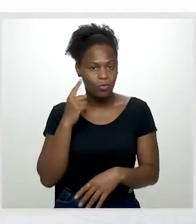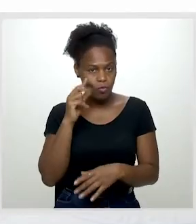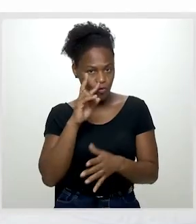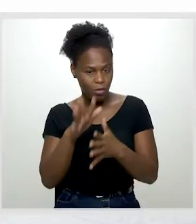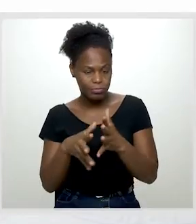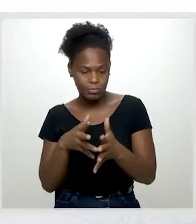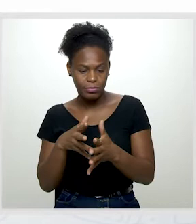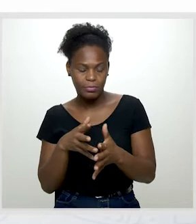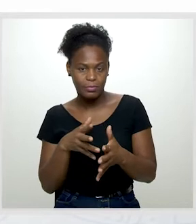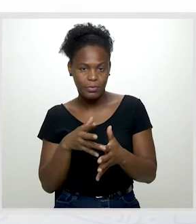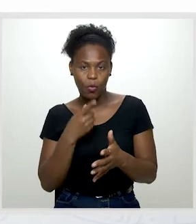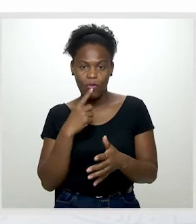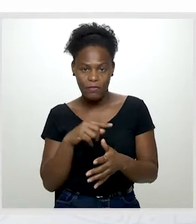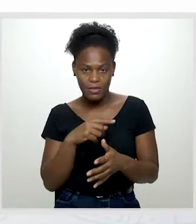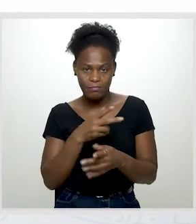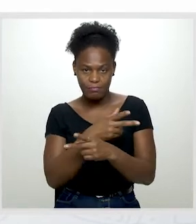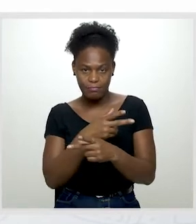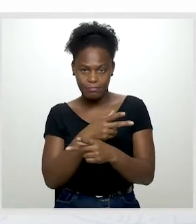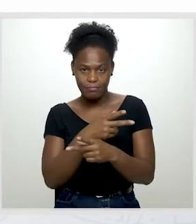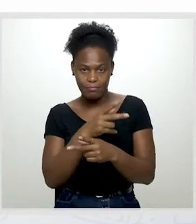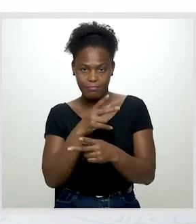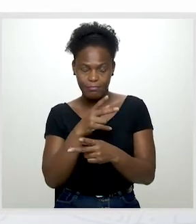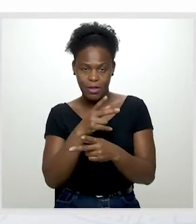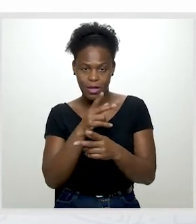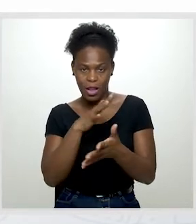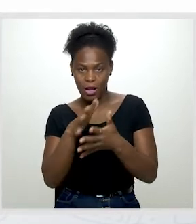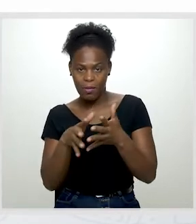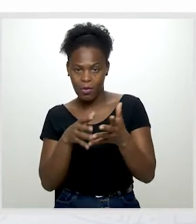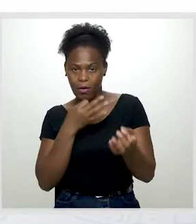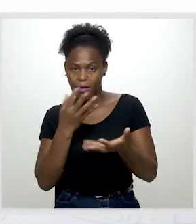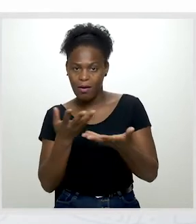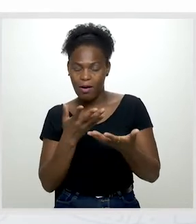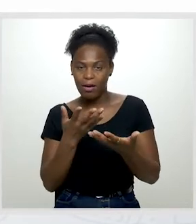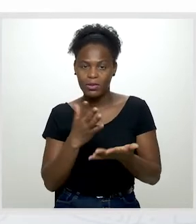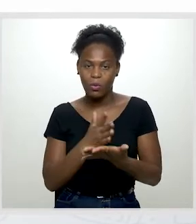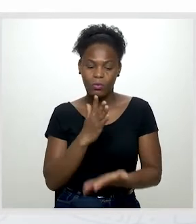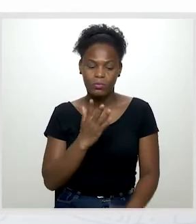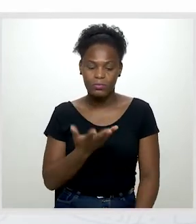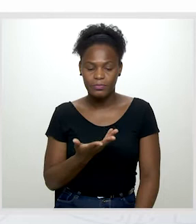d'écouter à nouveau le dialogue, alors, juste quelques petites